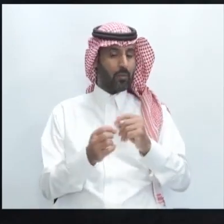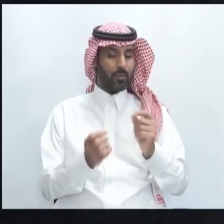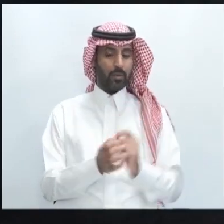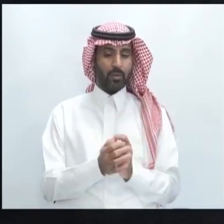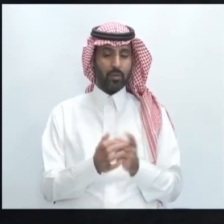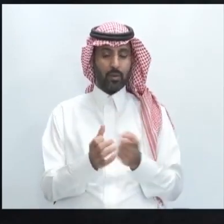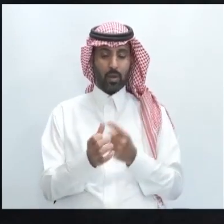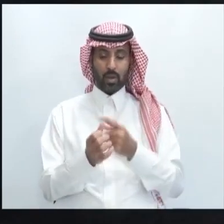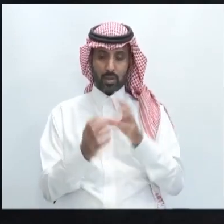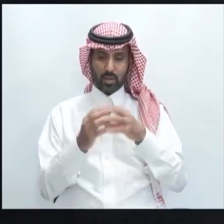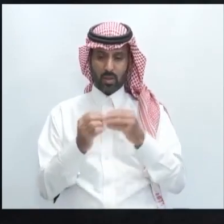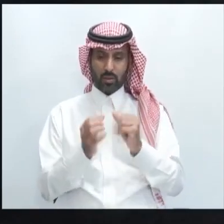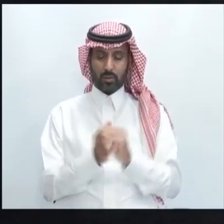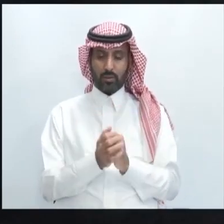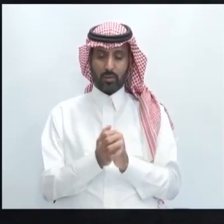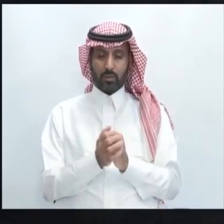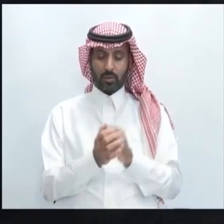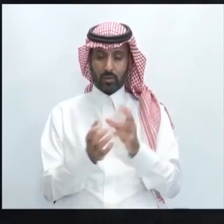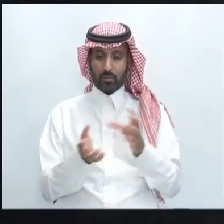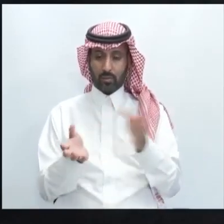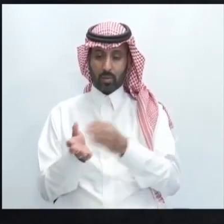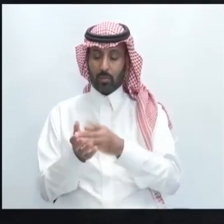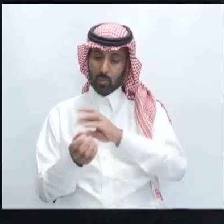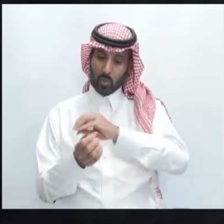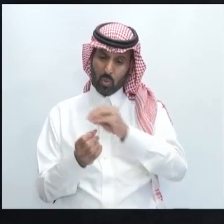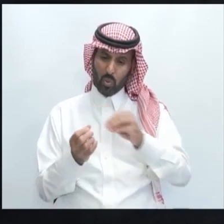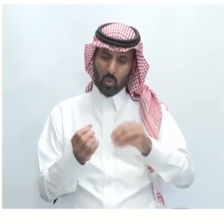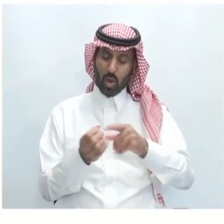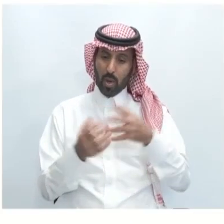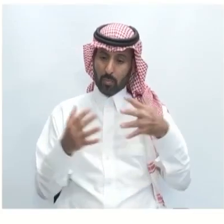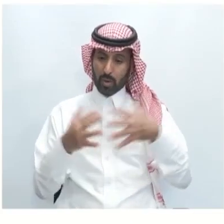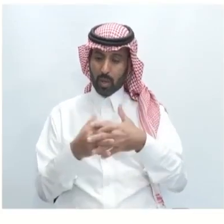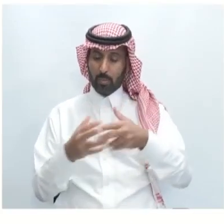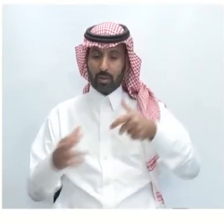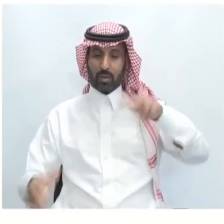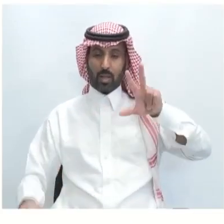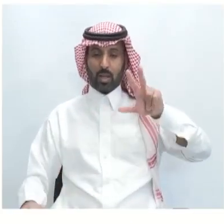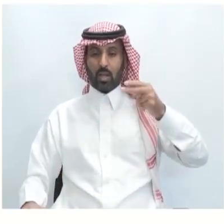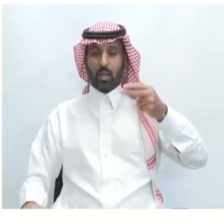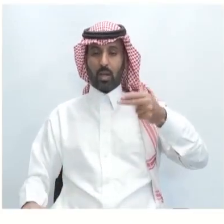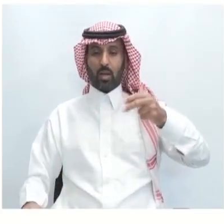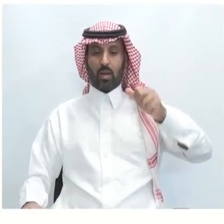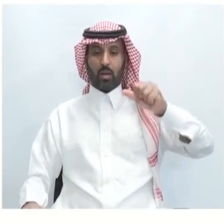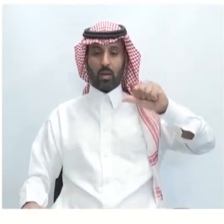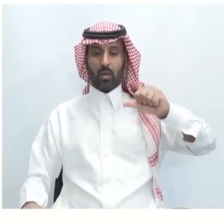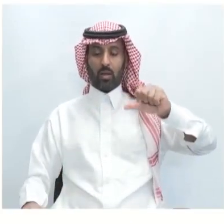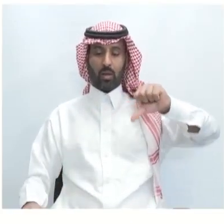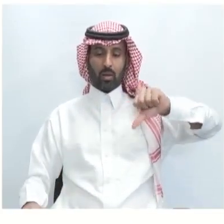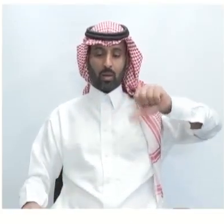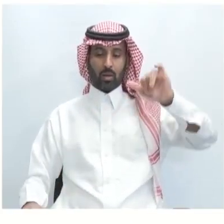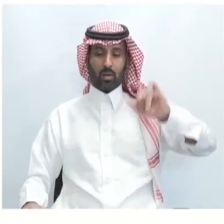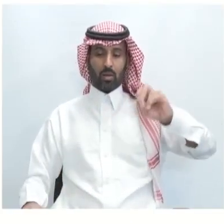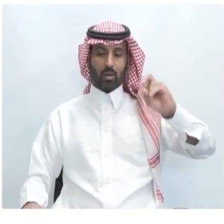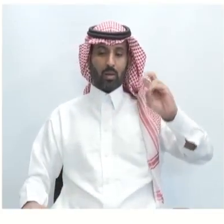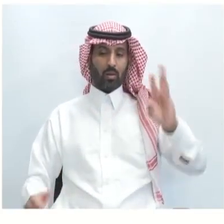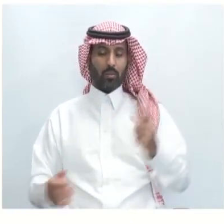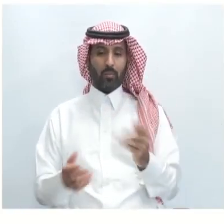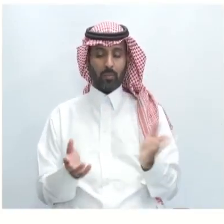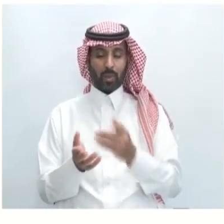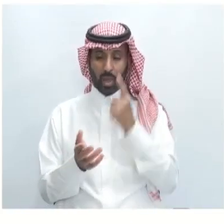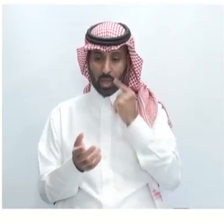اولا تعريفها هي من ضمن انواع المركبات العضويه وهي حيويه اذا هي مركبات عضويه